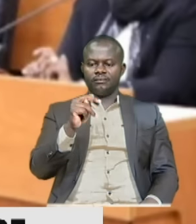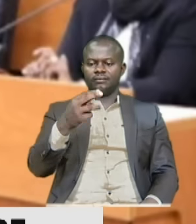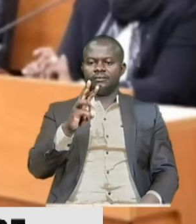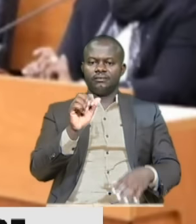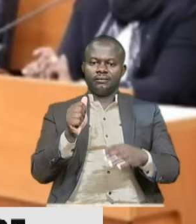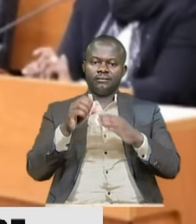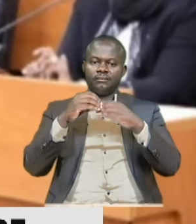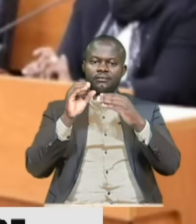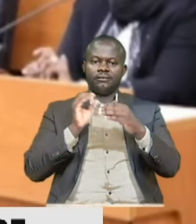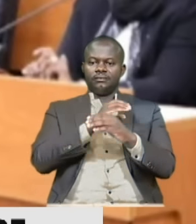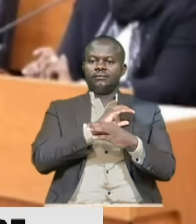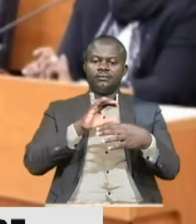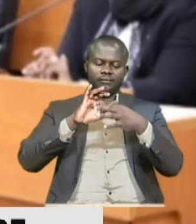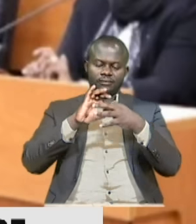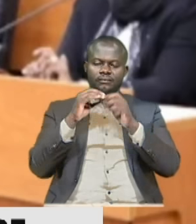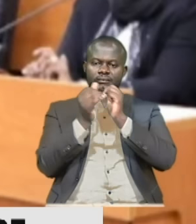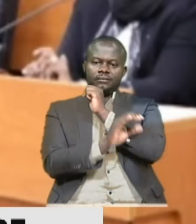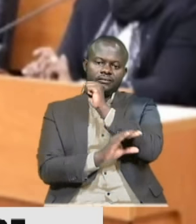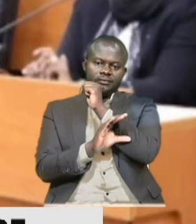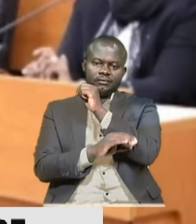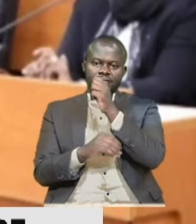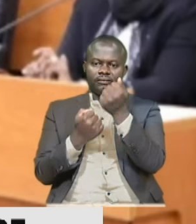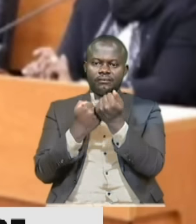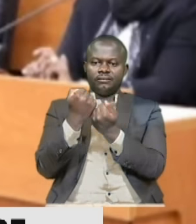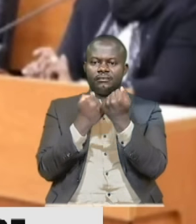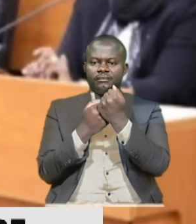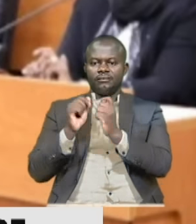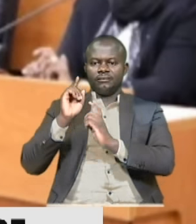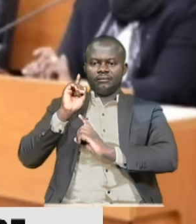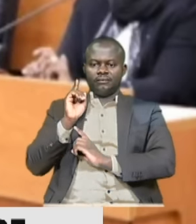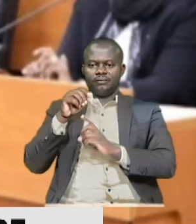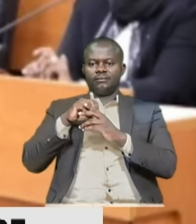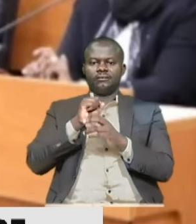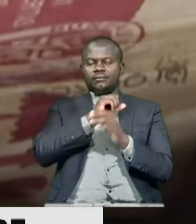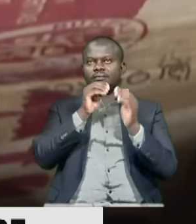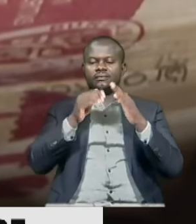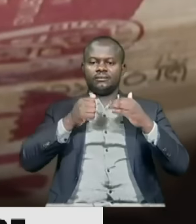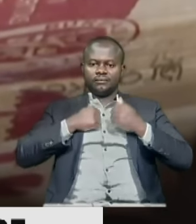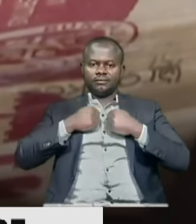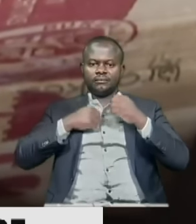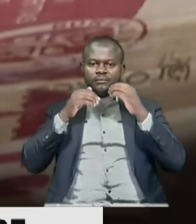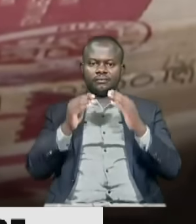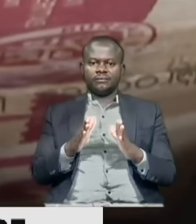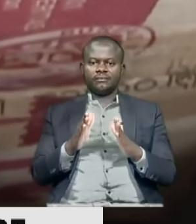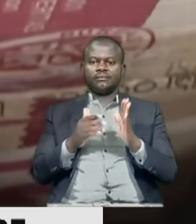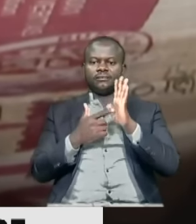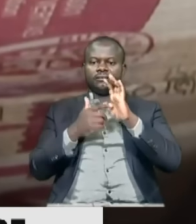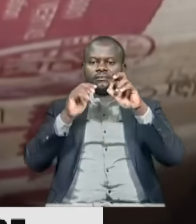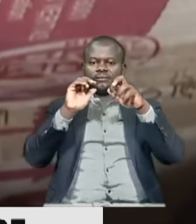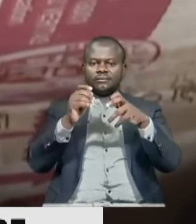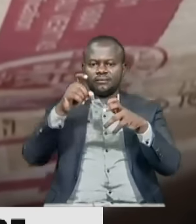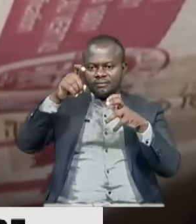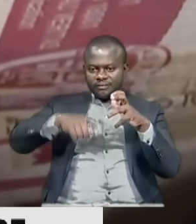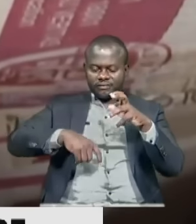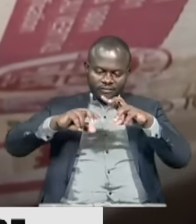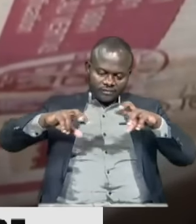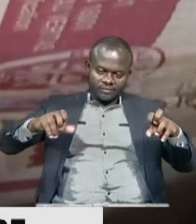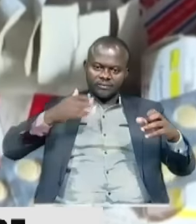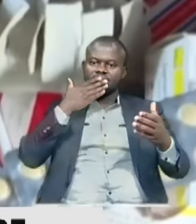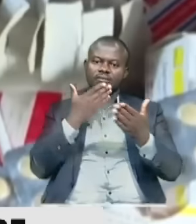ukuriye komisiyo y'ububanyi n'amahanga ubutwererane n'umutekano kano muri Sena y'u Rwanda yagaragaje ko hakwiye kwigwa